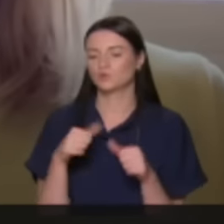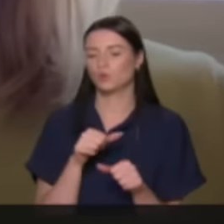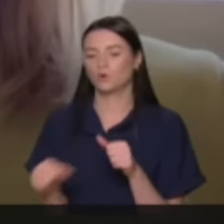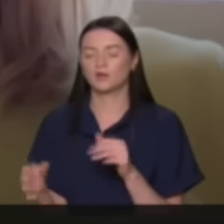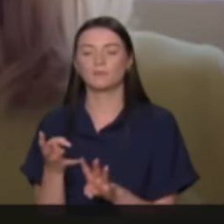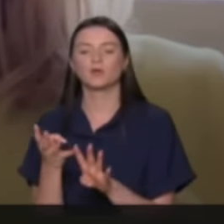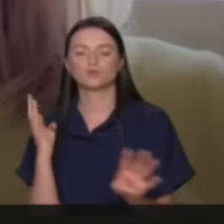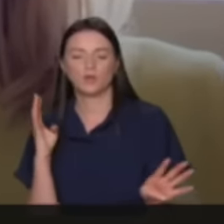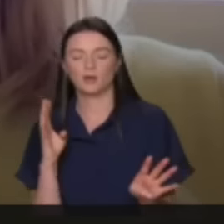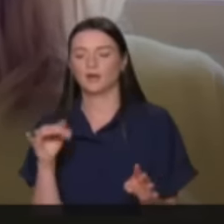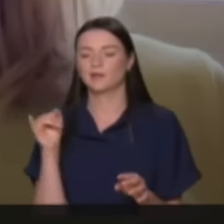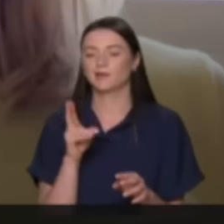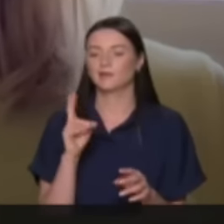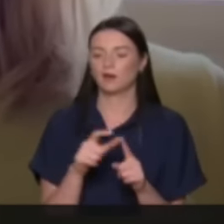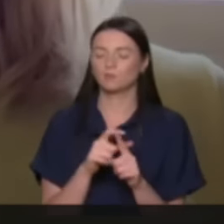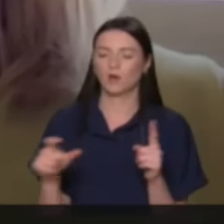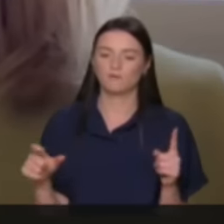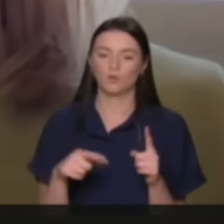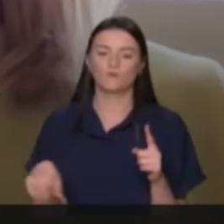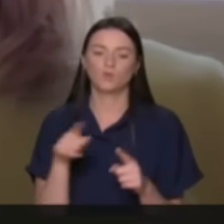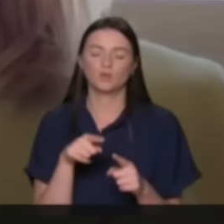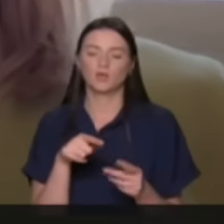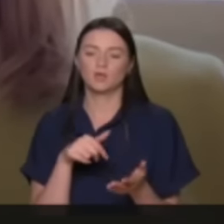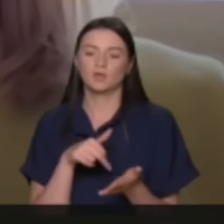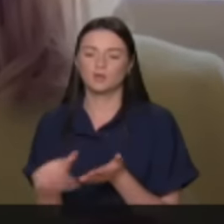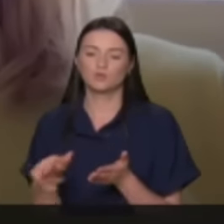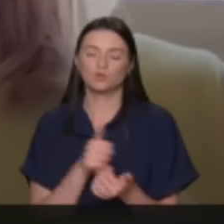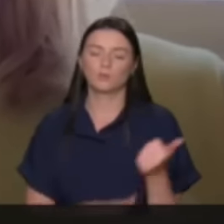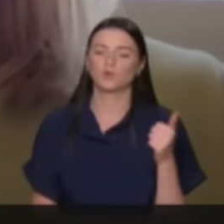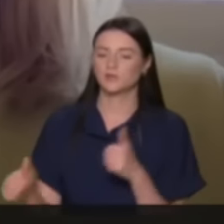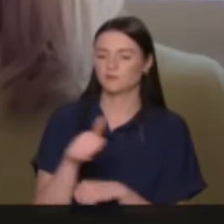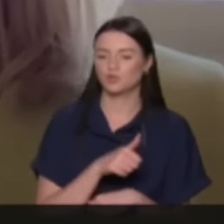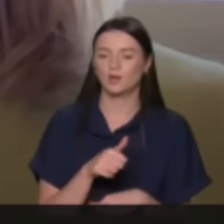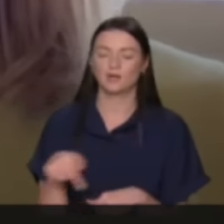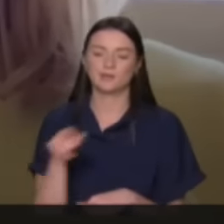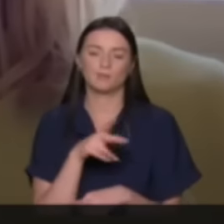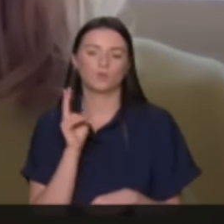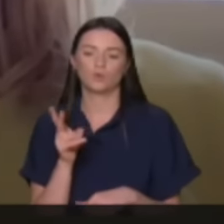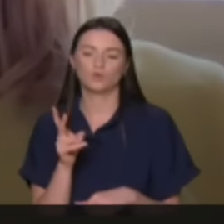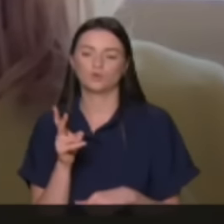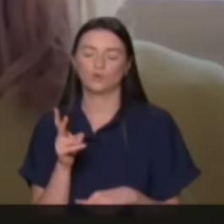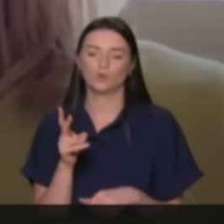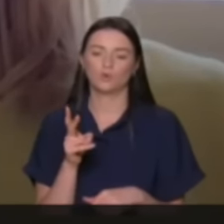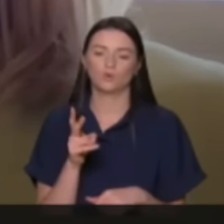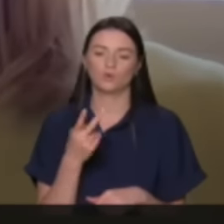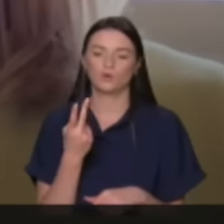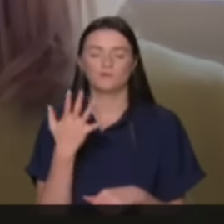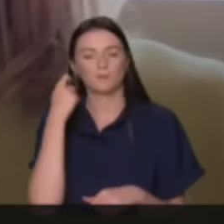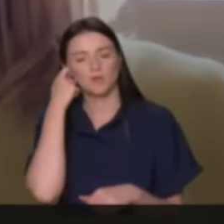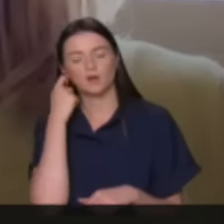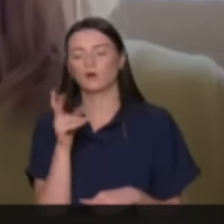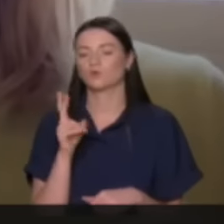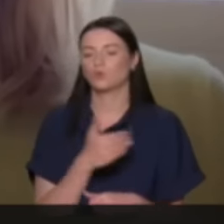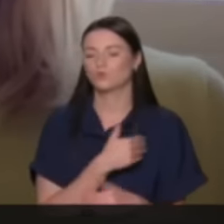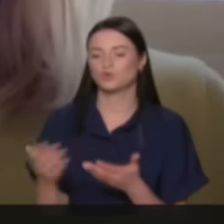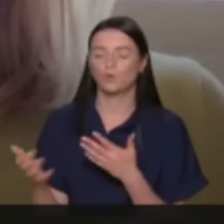черга. І, як правило, вони йдуть і навіть поза чергою, ніж з тими, хто не досяг 25-річного віку, або хто хоче